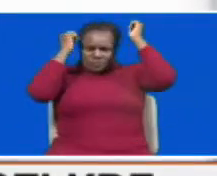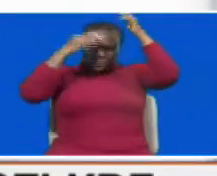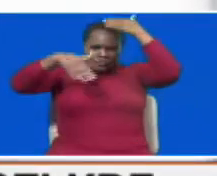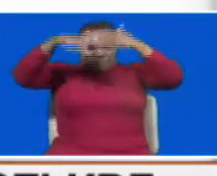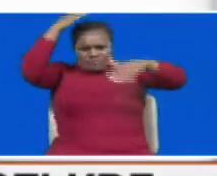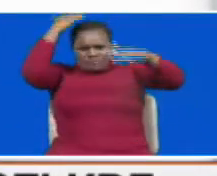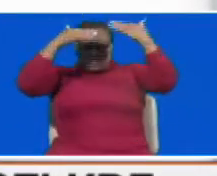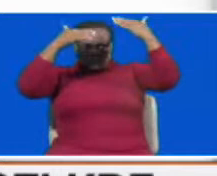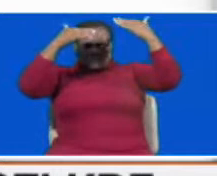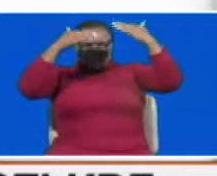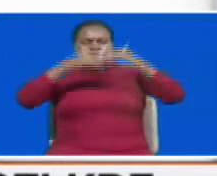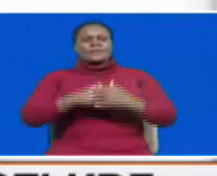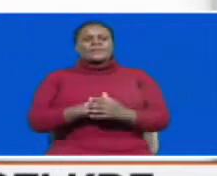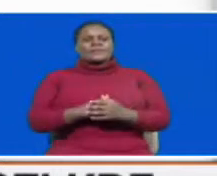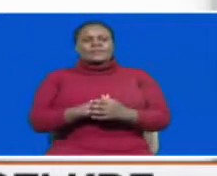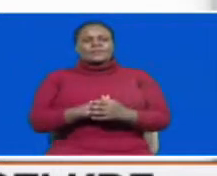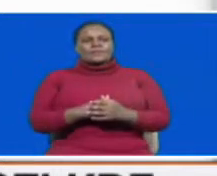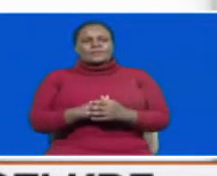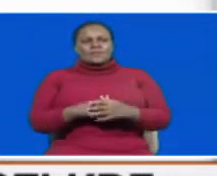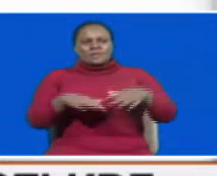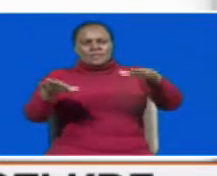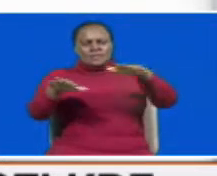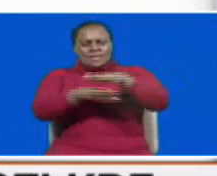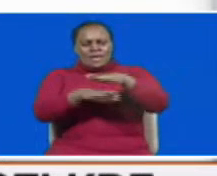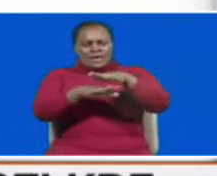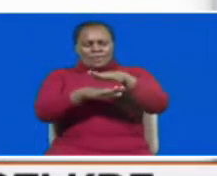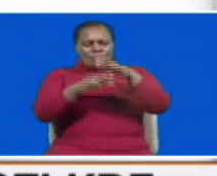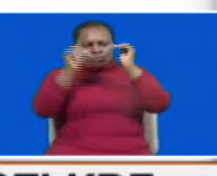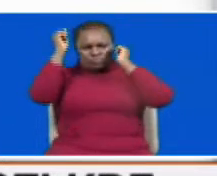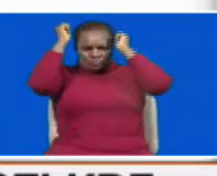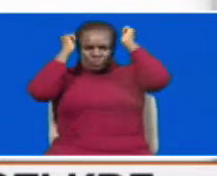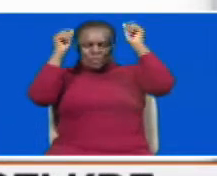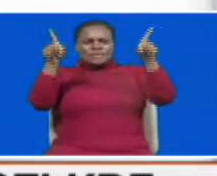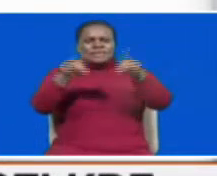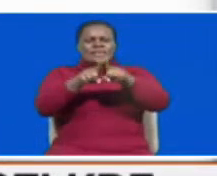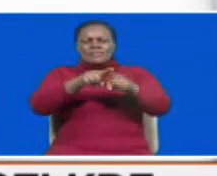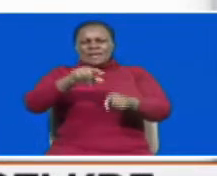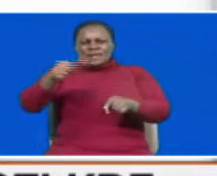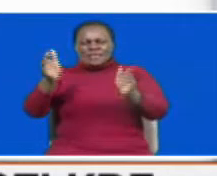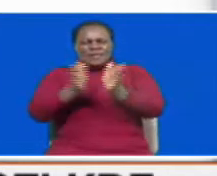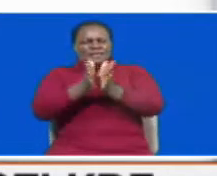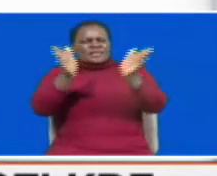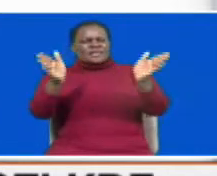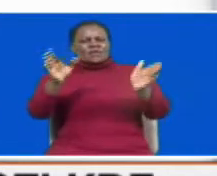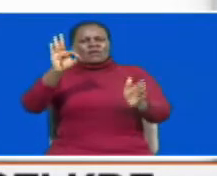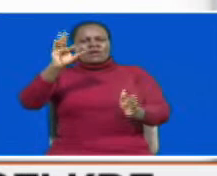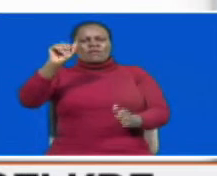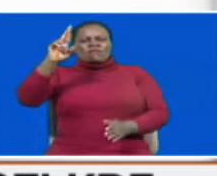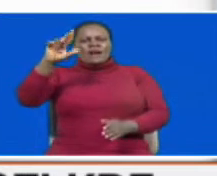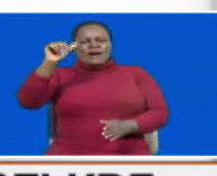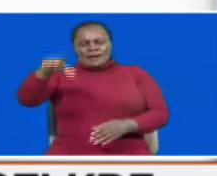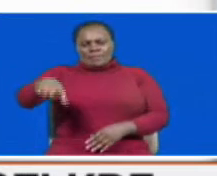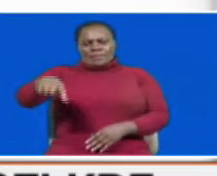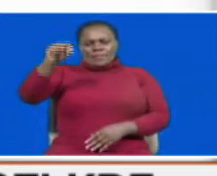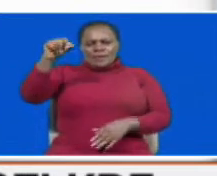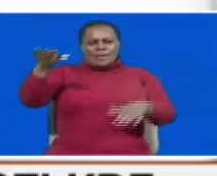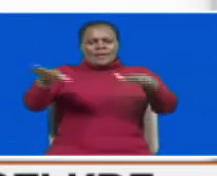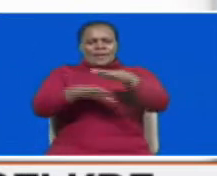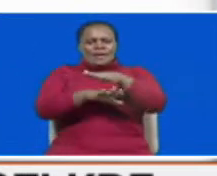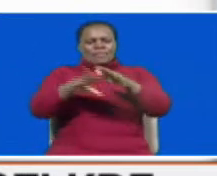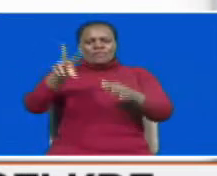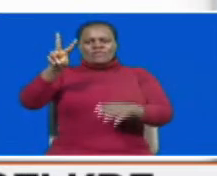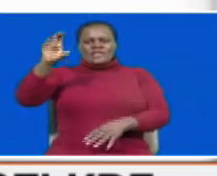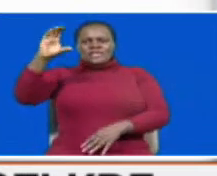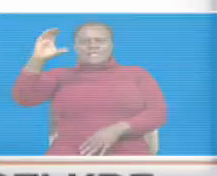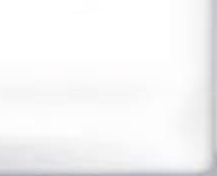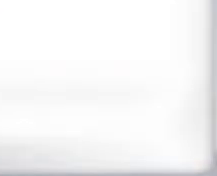University, Luteni John Mwangi, kuwa naibu mkuu wa majeshi, huku Meja Jenerali Said Fara akiteuliwa kuwa naibu chansela